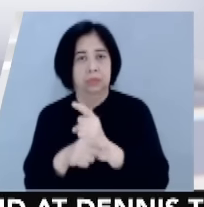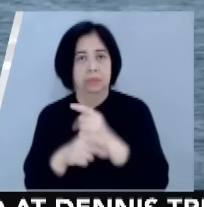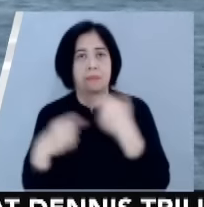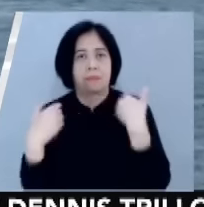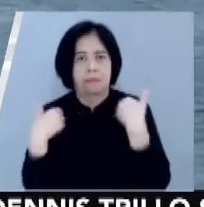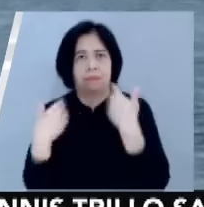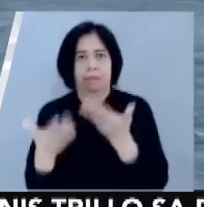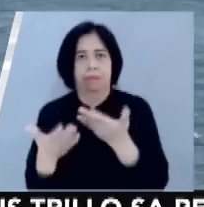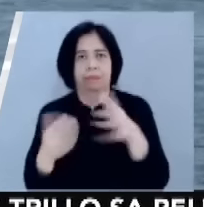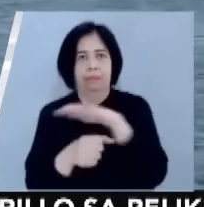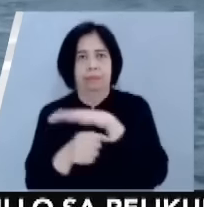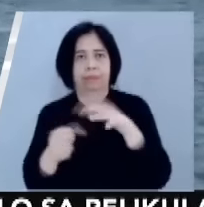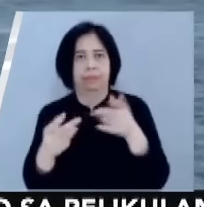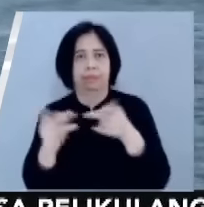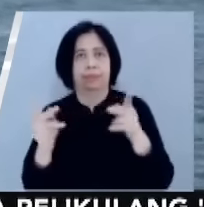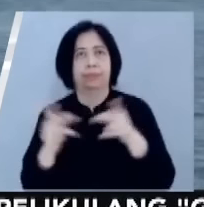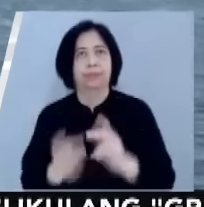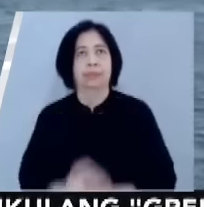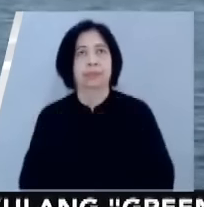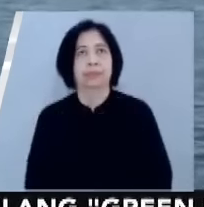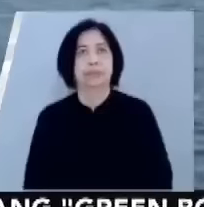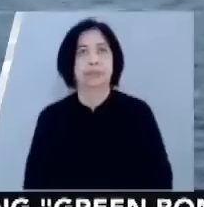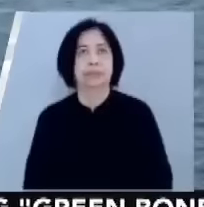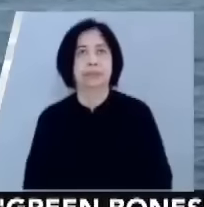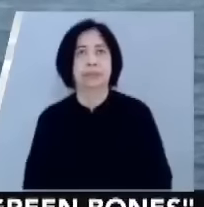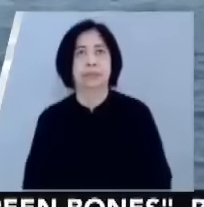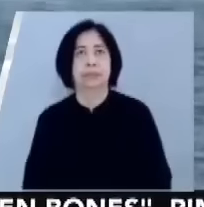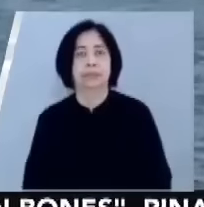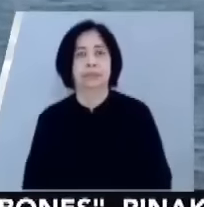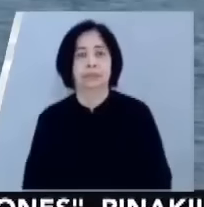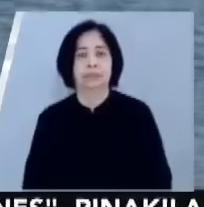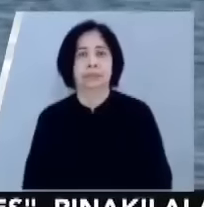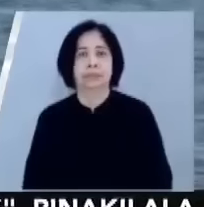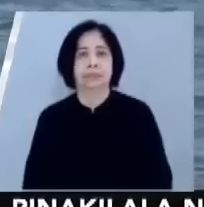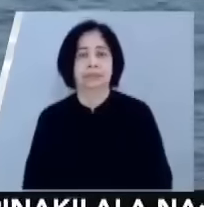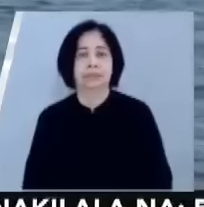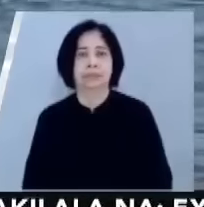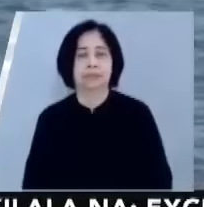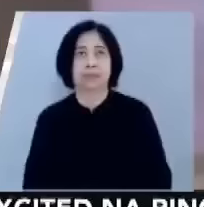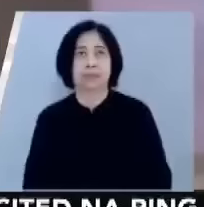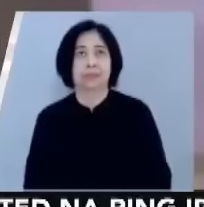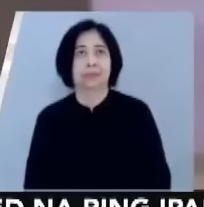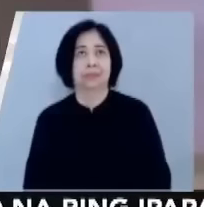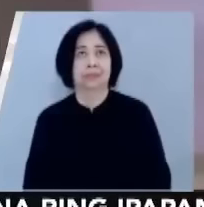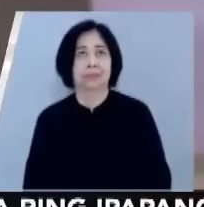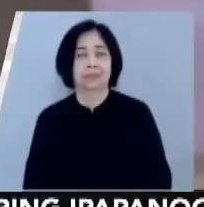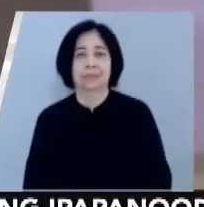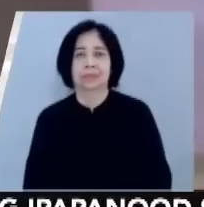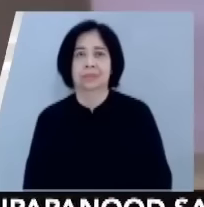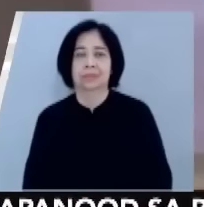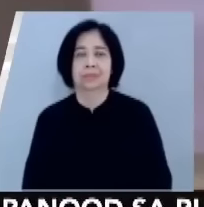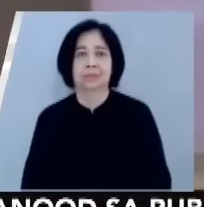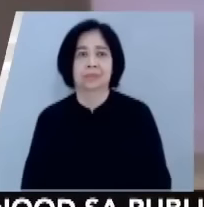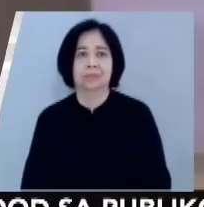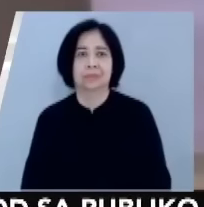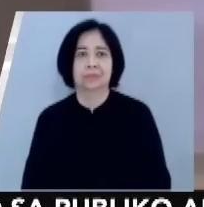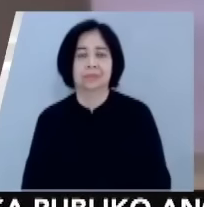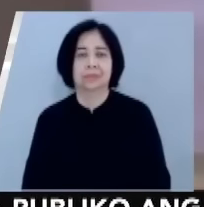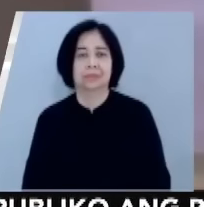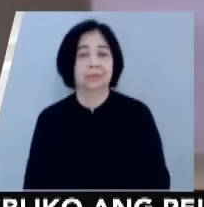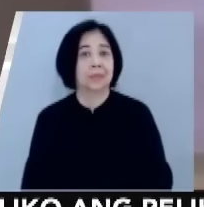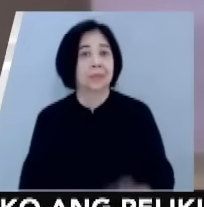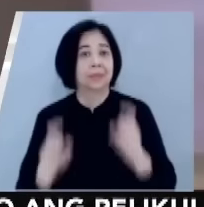lugar. Para sa GMA Integrated News, Chino Gaston, Nakatutok, 24 oras. Mabilis na ubos yung